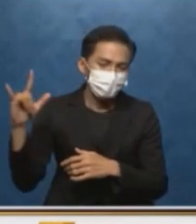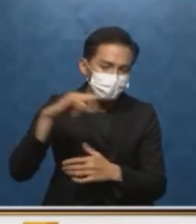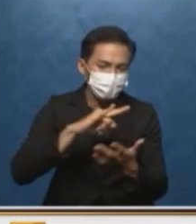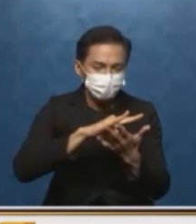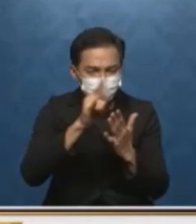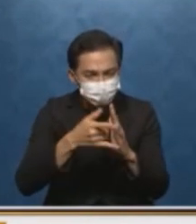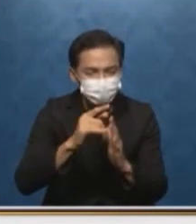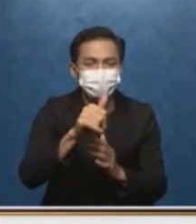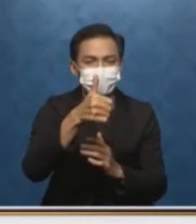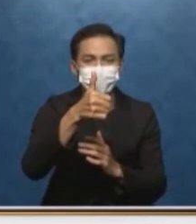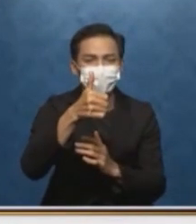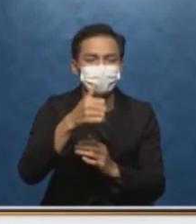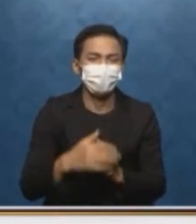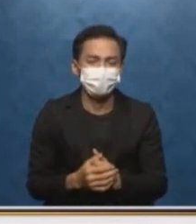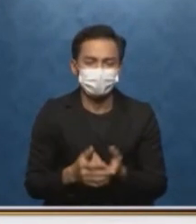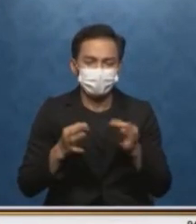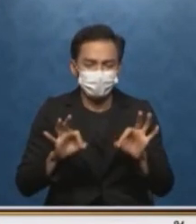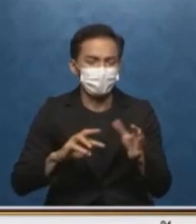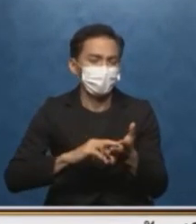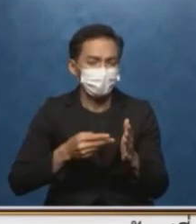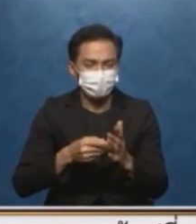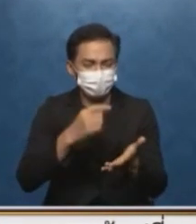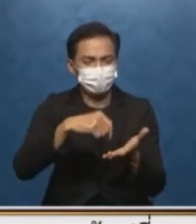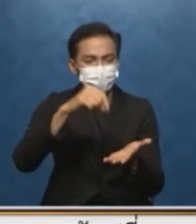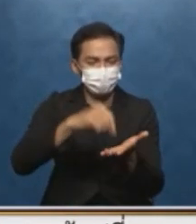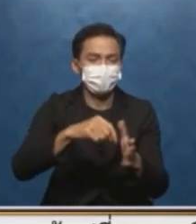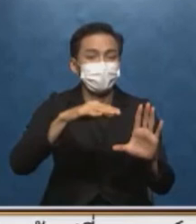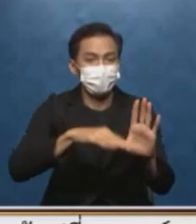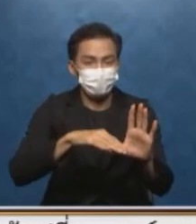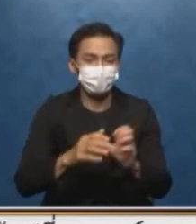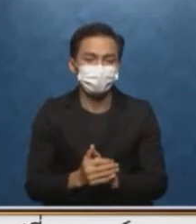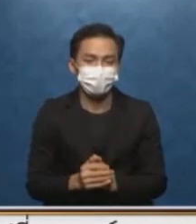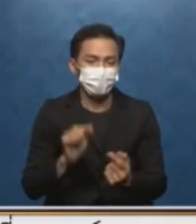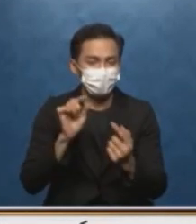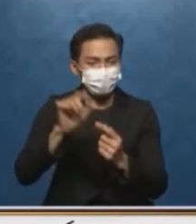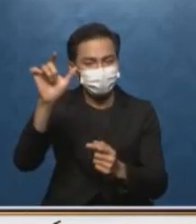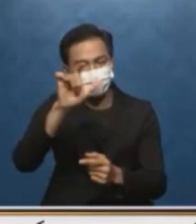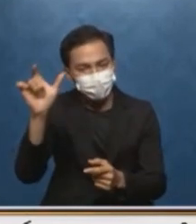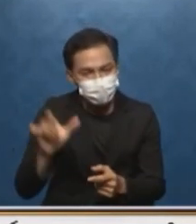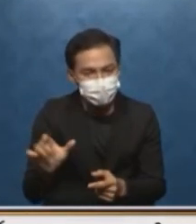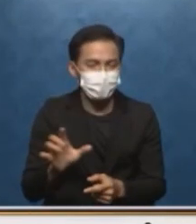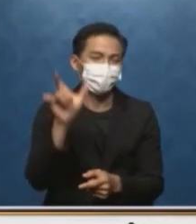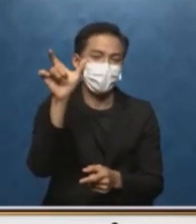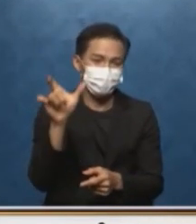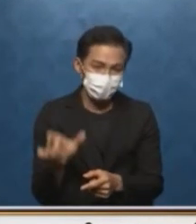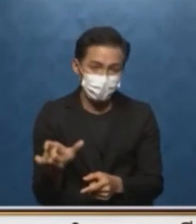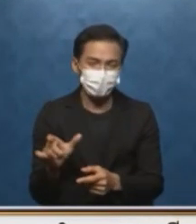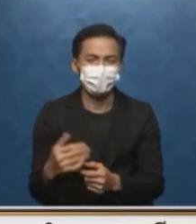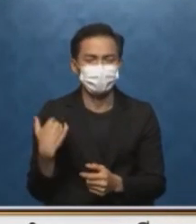าได้อย่างเสรีเพียงแค่มีการลงทะเบียนนะคะอิตาลีฝรั่งเศสถึงแม้ยังมีผู้ติ